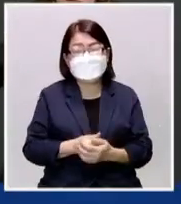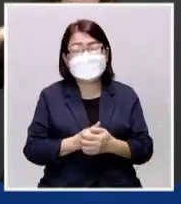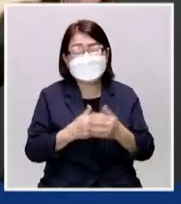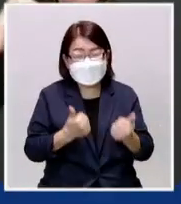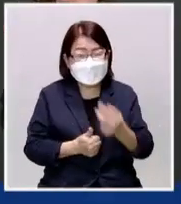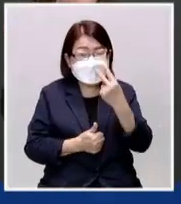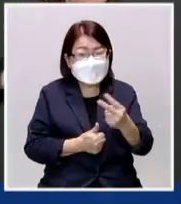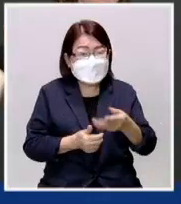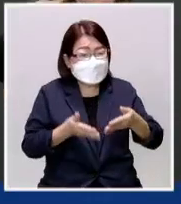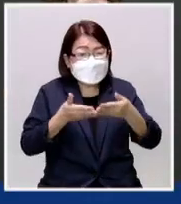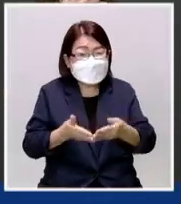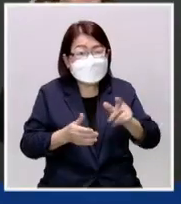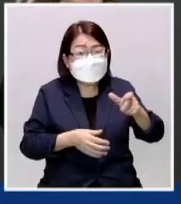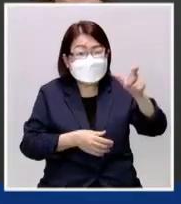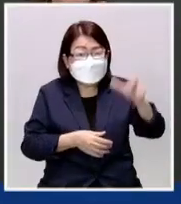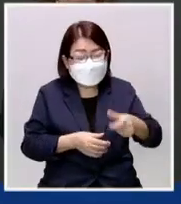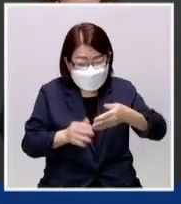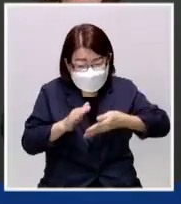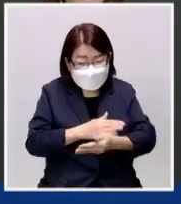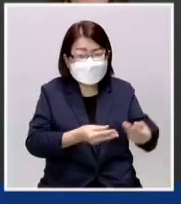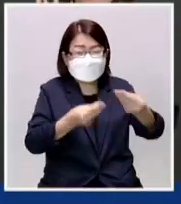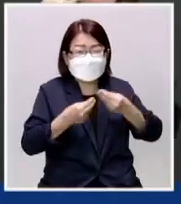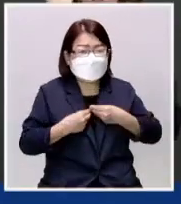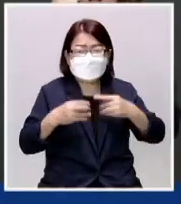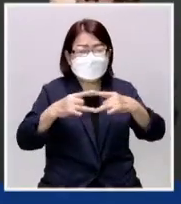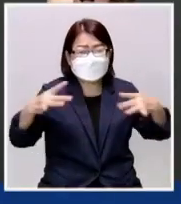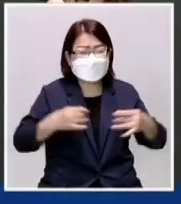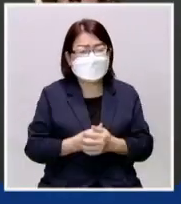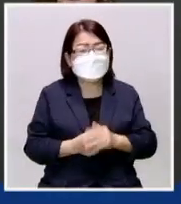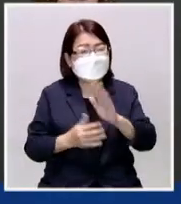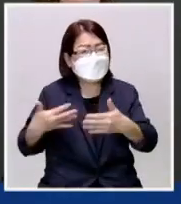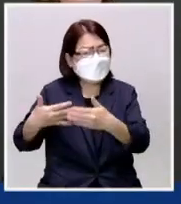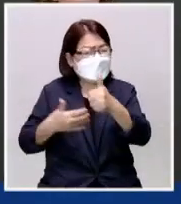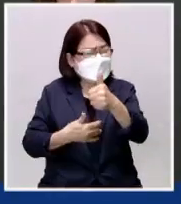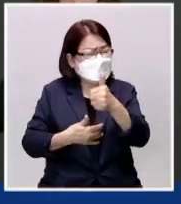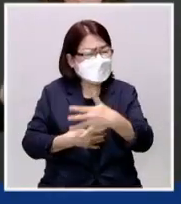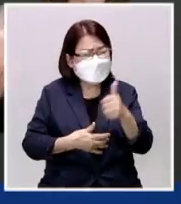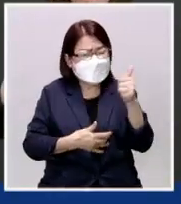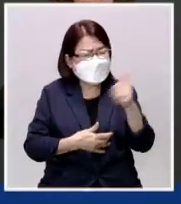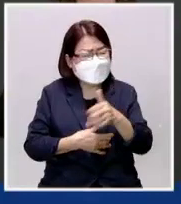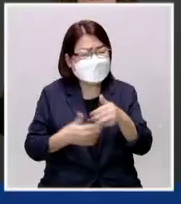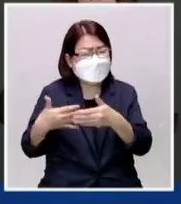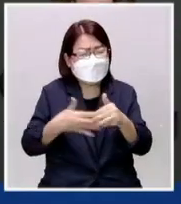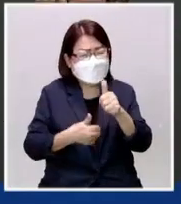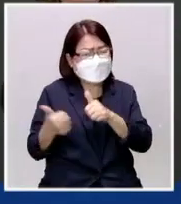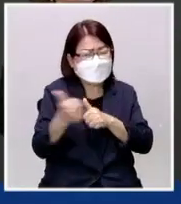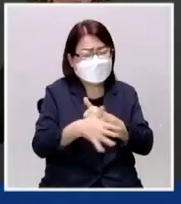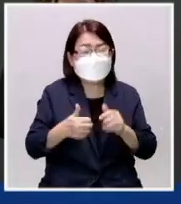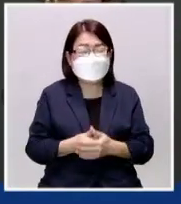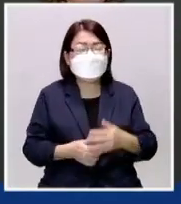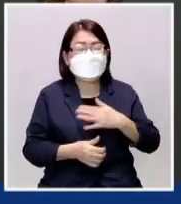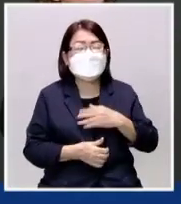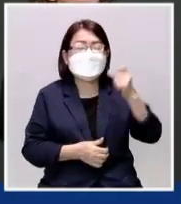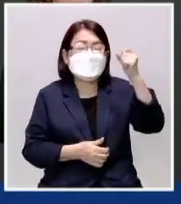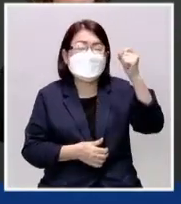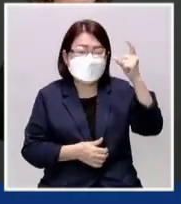พบ també àรอดำนงของครเศษไม่นาจะตอบจดได้วงเล็FT ก็คอของไม่การตอจดมากกวานั้นเองMorizan บอกวาเข้ขใจความ